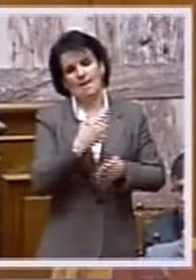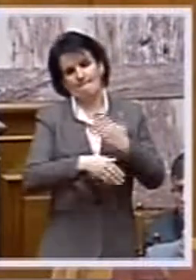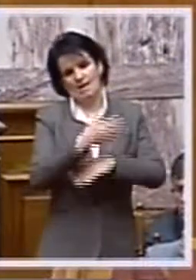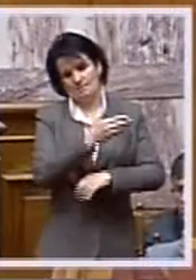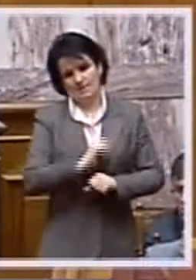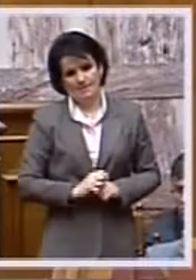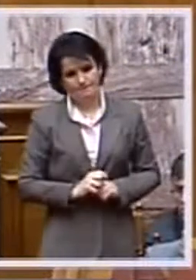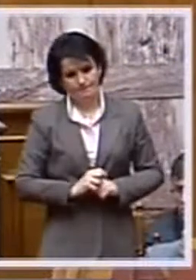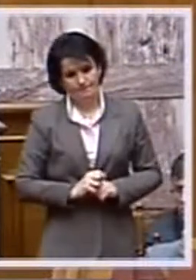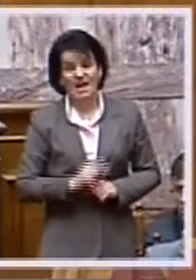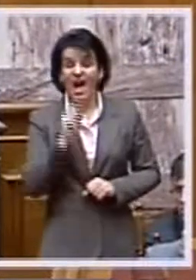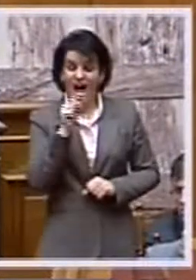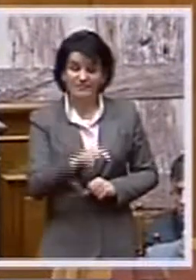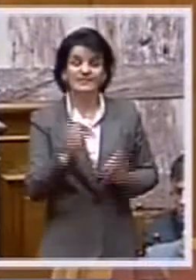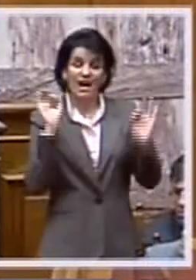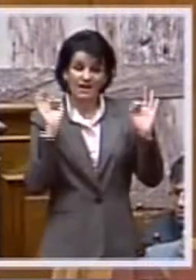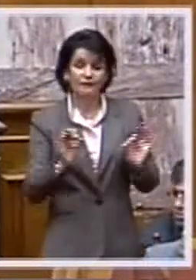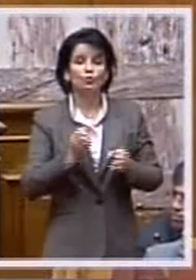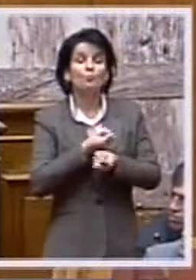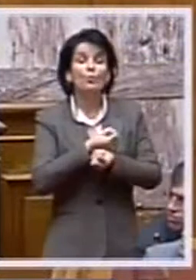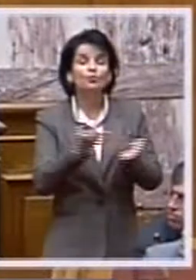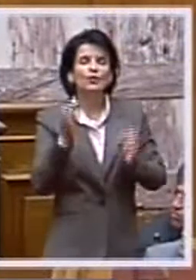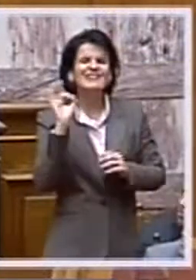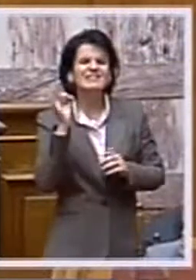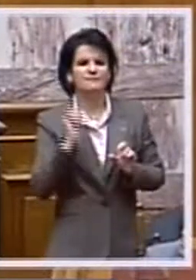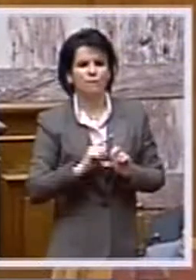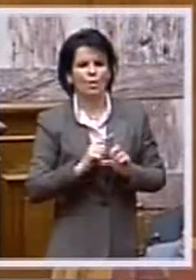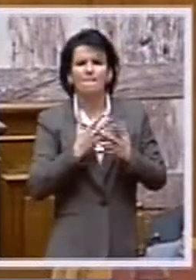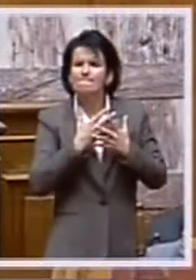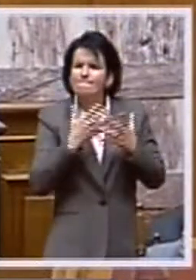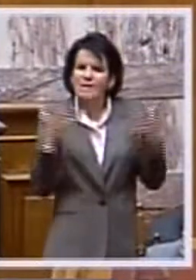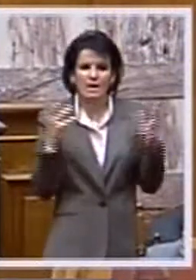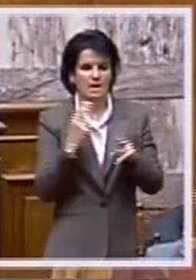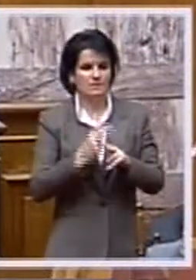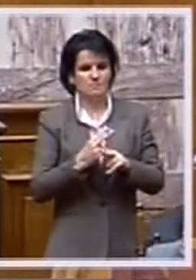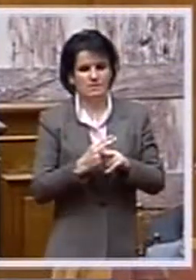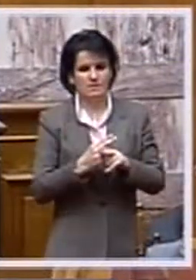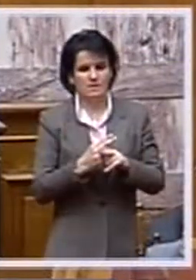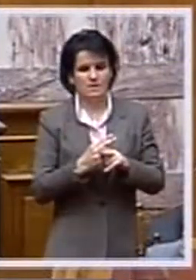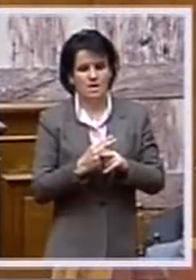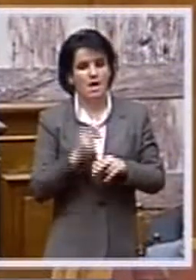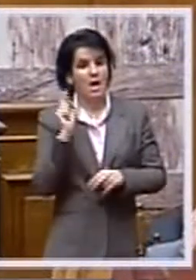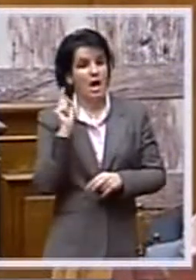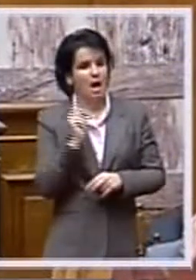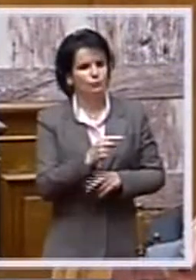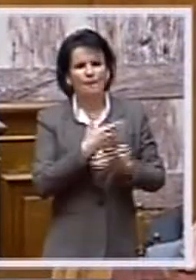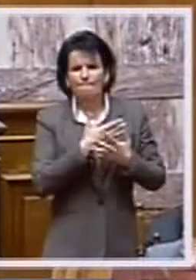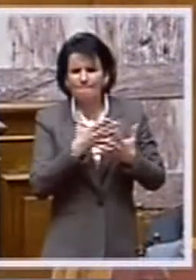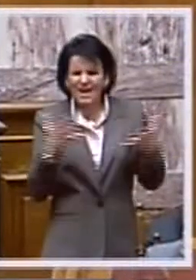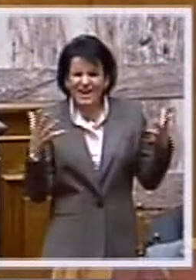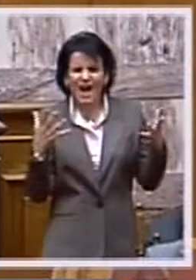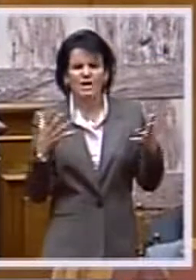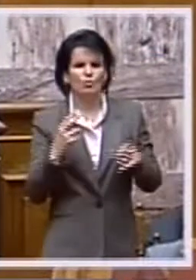Και αυτή ακριβώς η συμβολική προσφορά τους έχει τεράστια σημασία. Είναι ένα μεγάλο